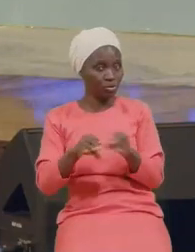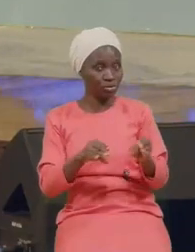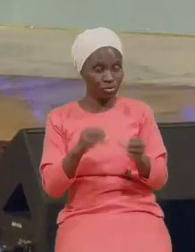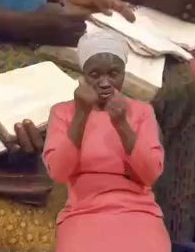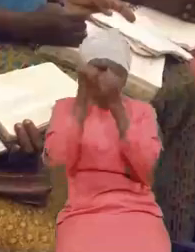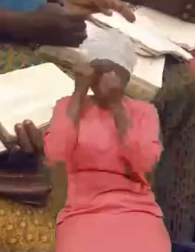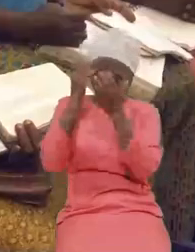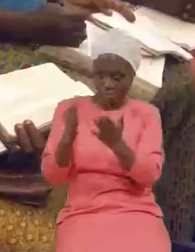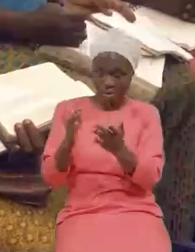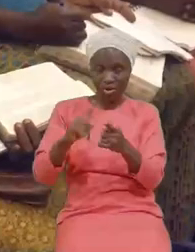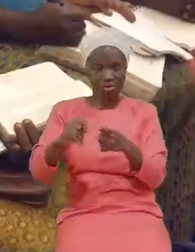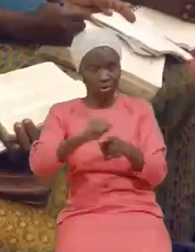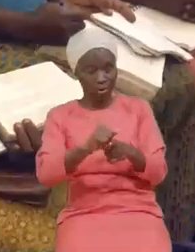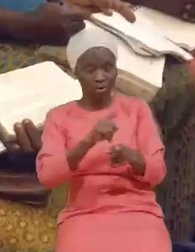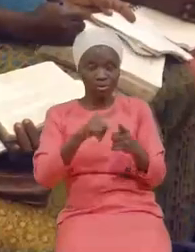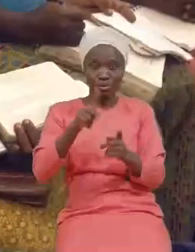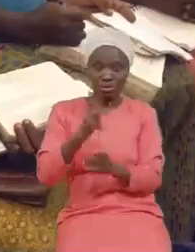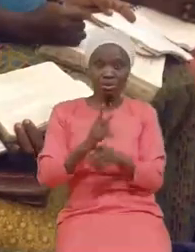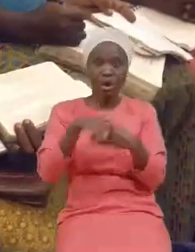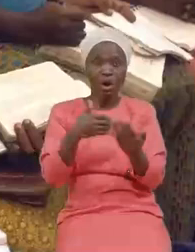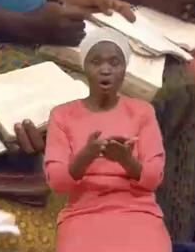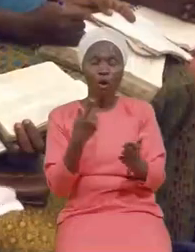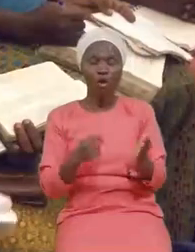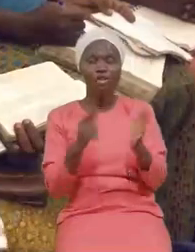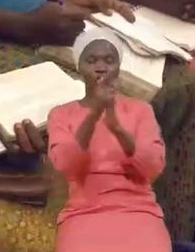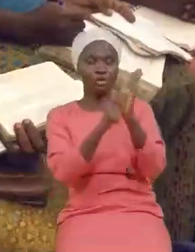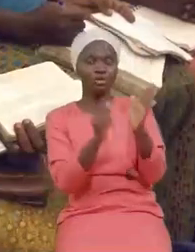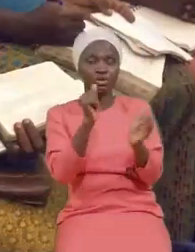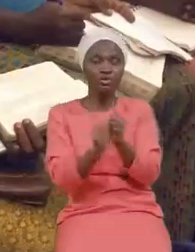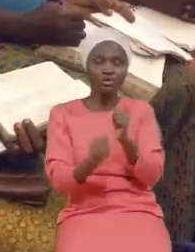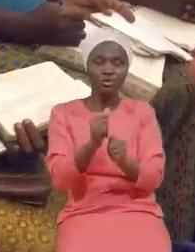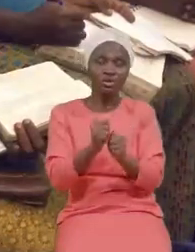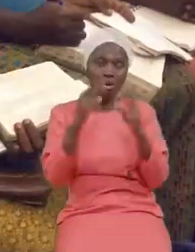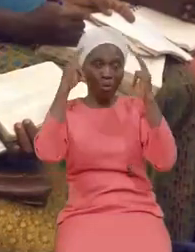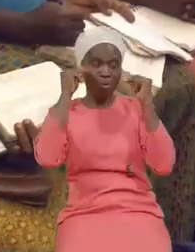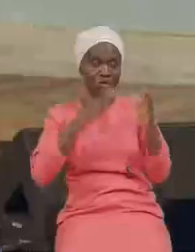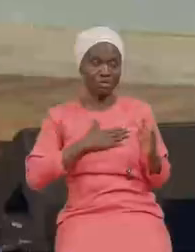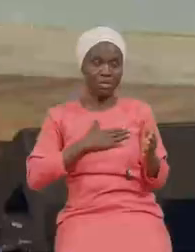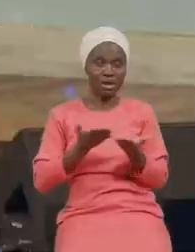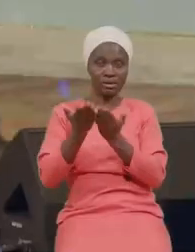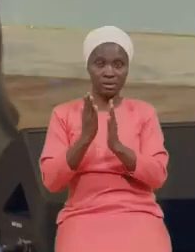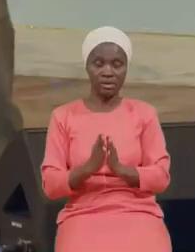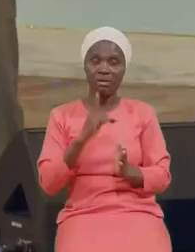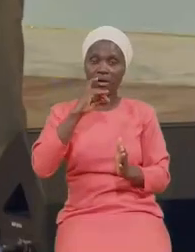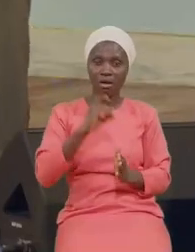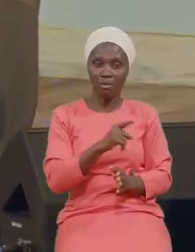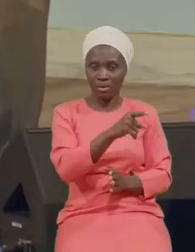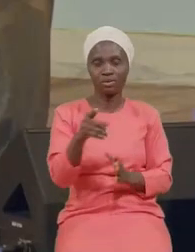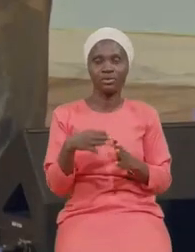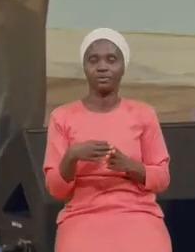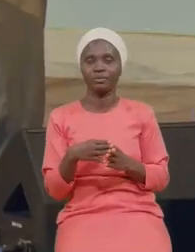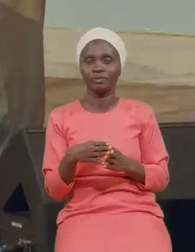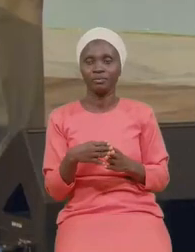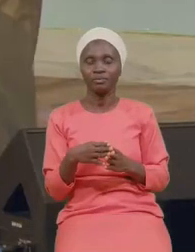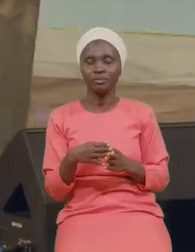anaïssan fidèlement selon toute la loi comoïse mon serviteur t'a prescrite pourquoi on entend